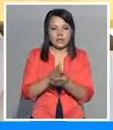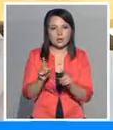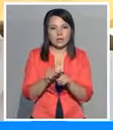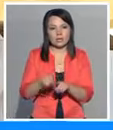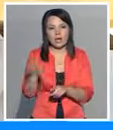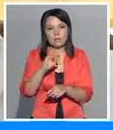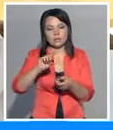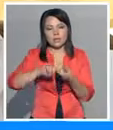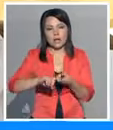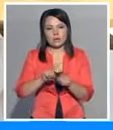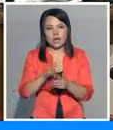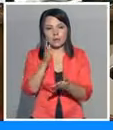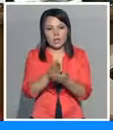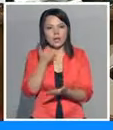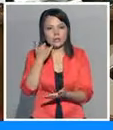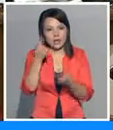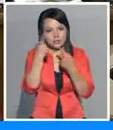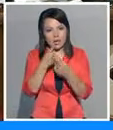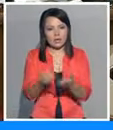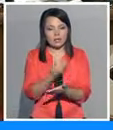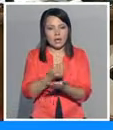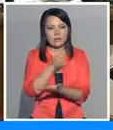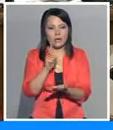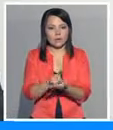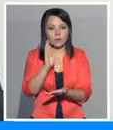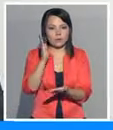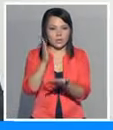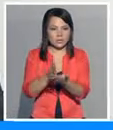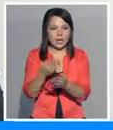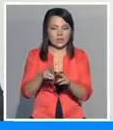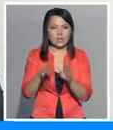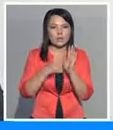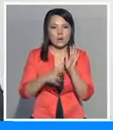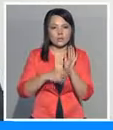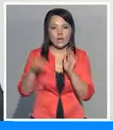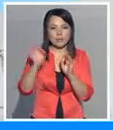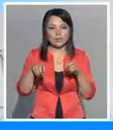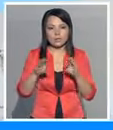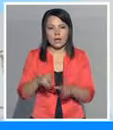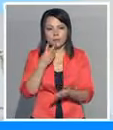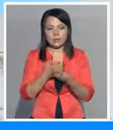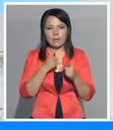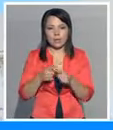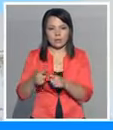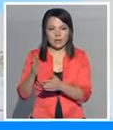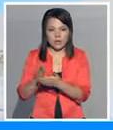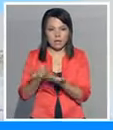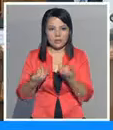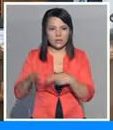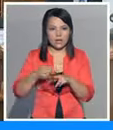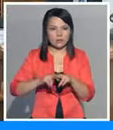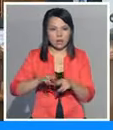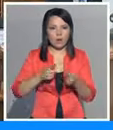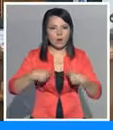жағдайды тікелей аймақ басшысына хабарлап тұрады. Олар көтерген мәселелердің 90% оң шешімін тапқан. Бұл туралы облыс әкімі